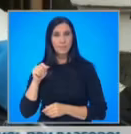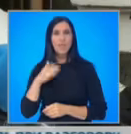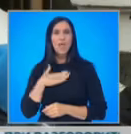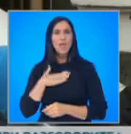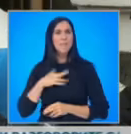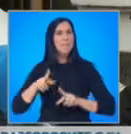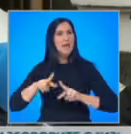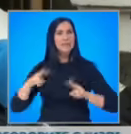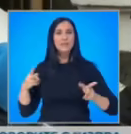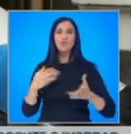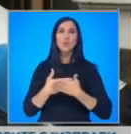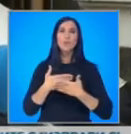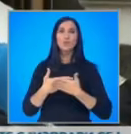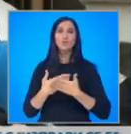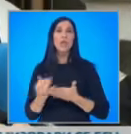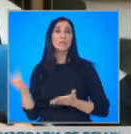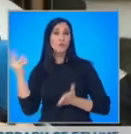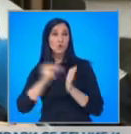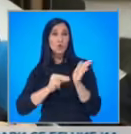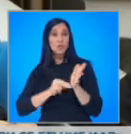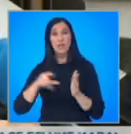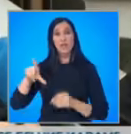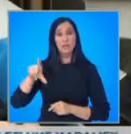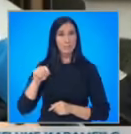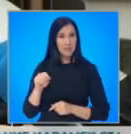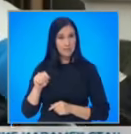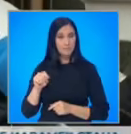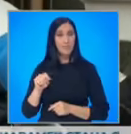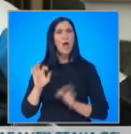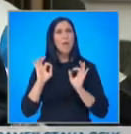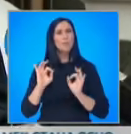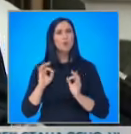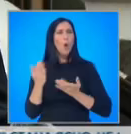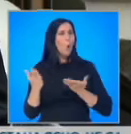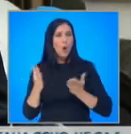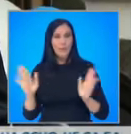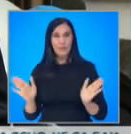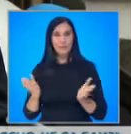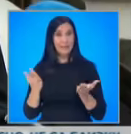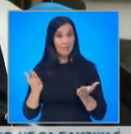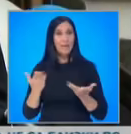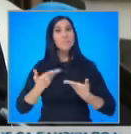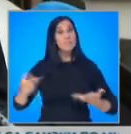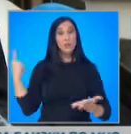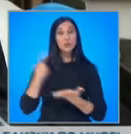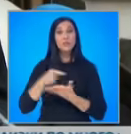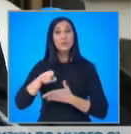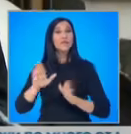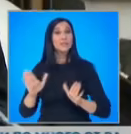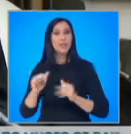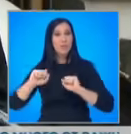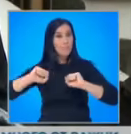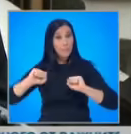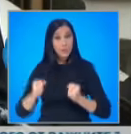Имаме някои различия по отношение на преизчисляването на пенсиите и по-точно кога да стане. Ние настояваме това да стане